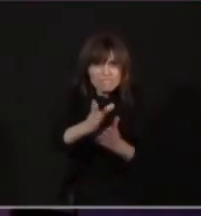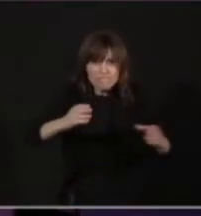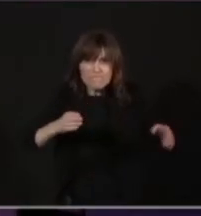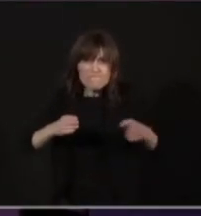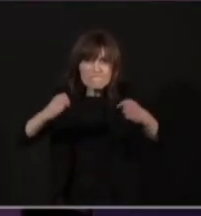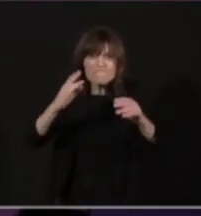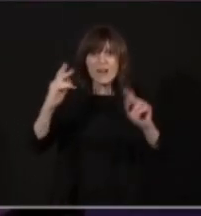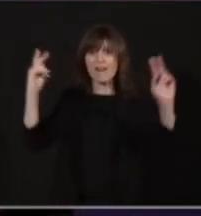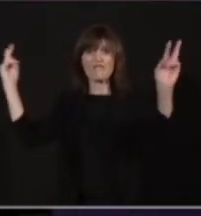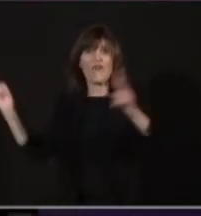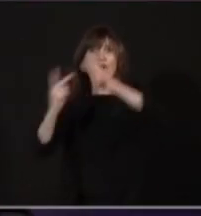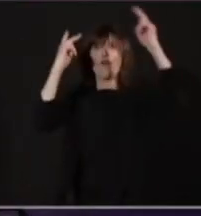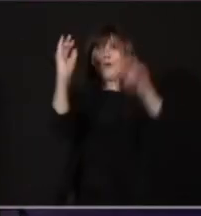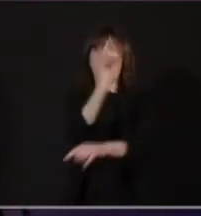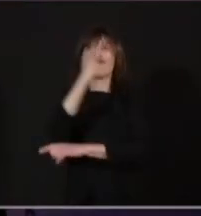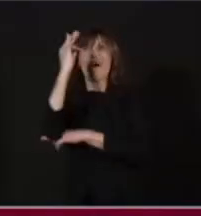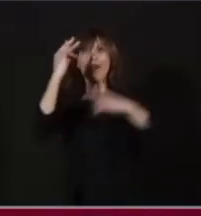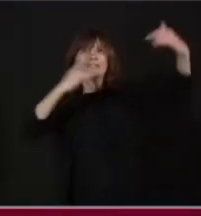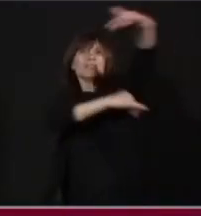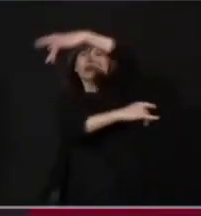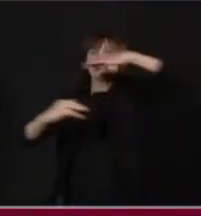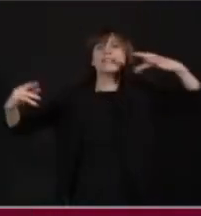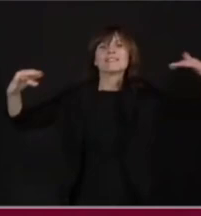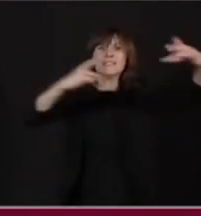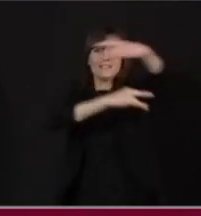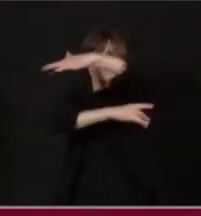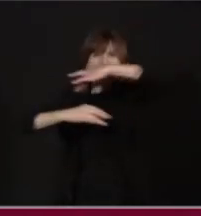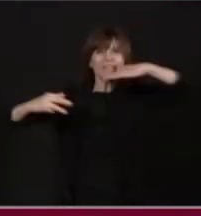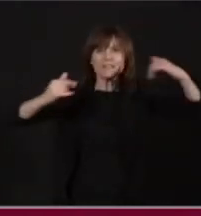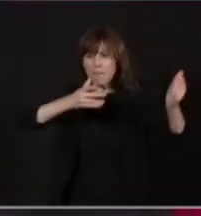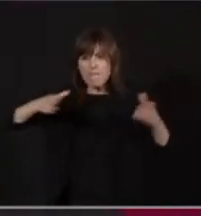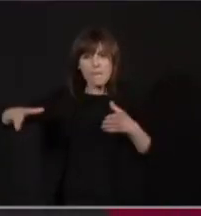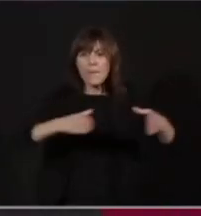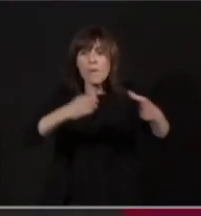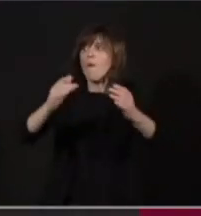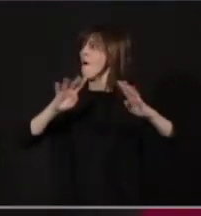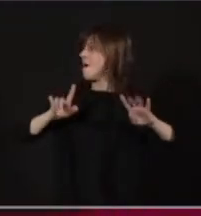d'Ouest, le vent du Nord, la Tramontane.